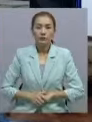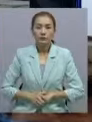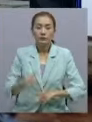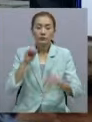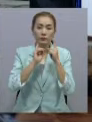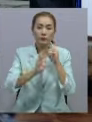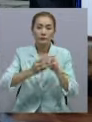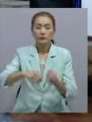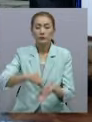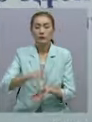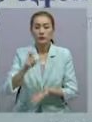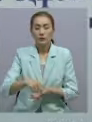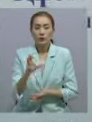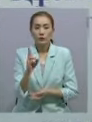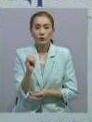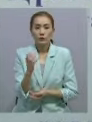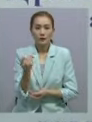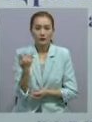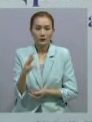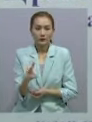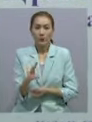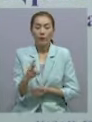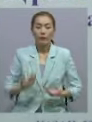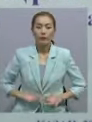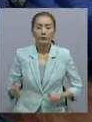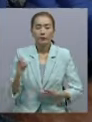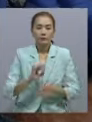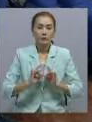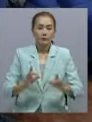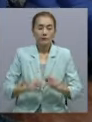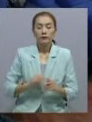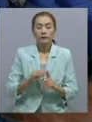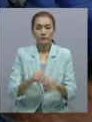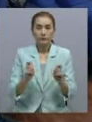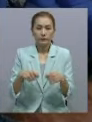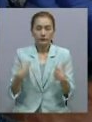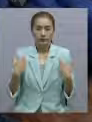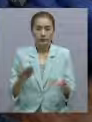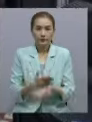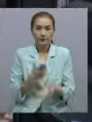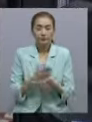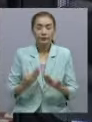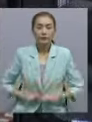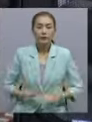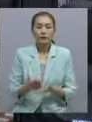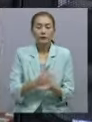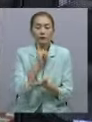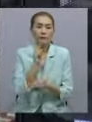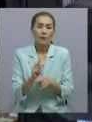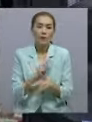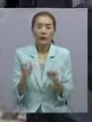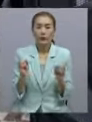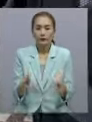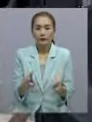Салтанатты шараға қатысушылар Хусейн Айтқалиұлының өнегелі өмір жолын айтып, ізгі тілектерін жолдады. Ғибратты ғұмырын жас ұрпақ тәрбиесіне